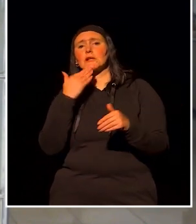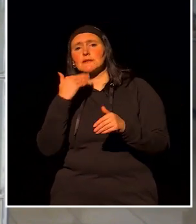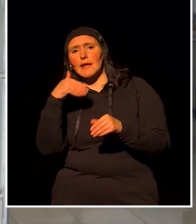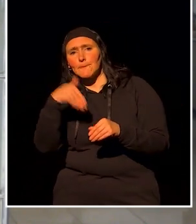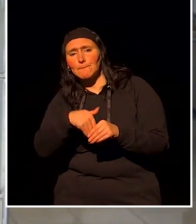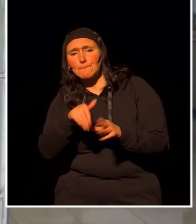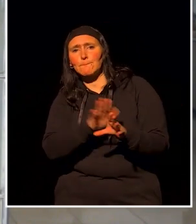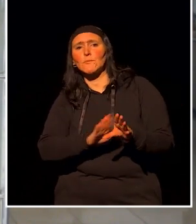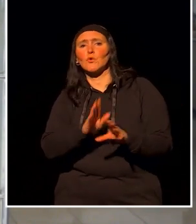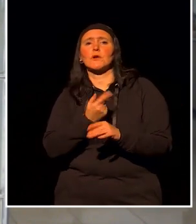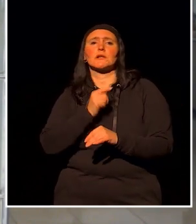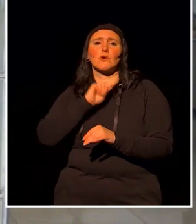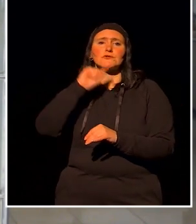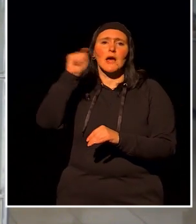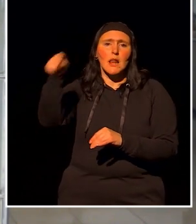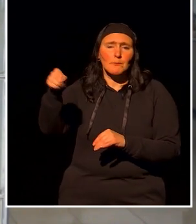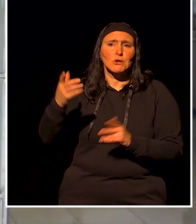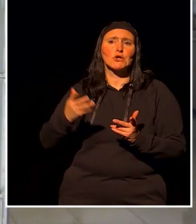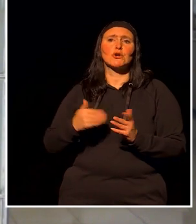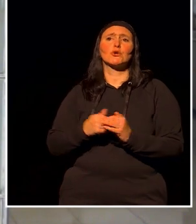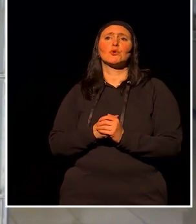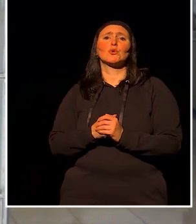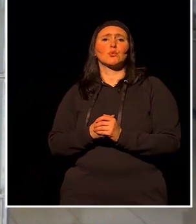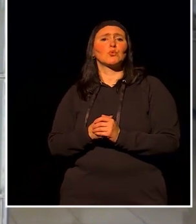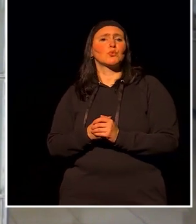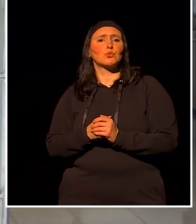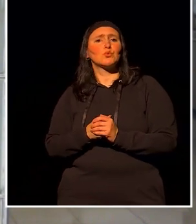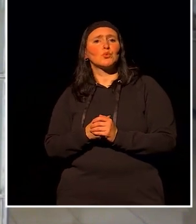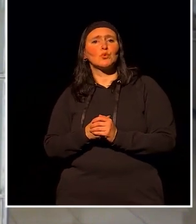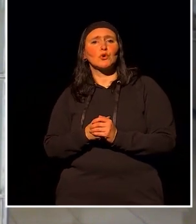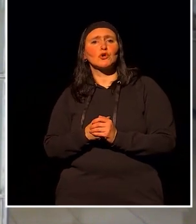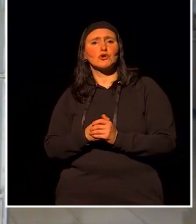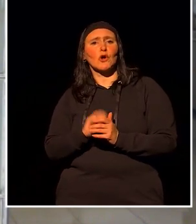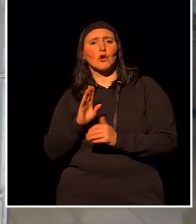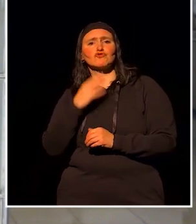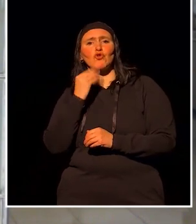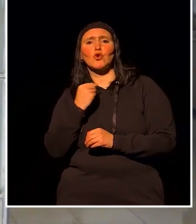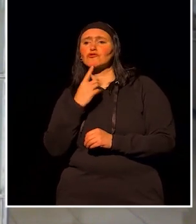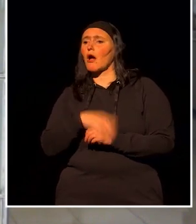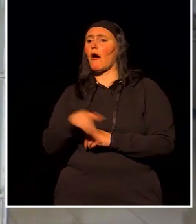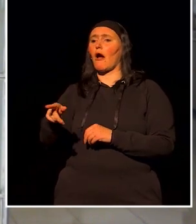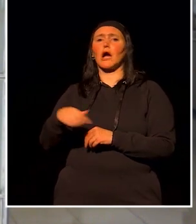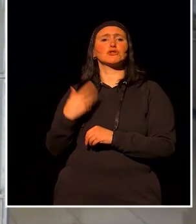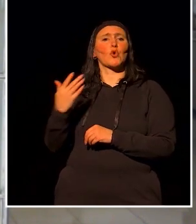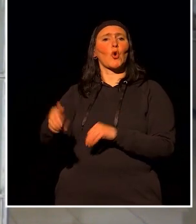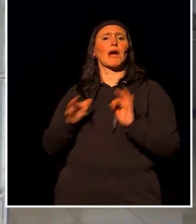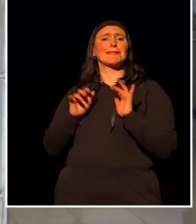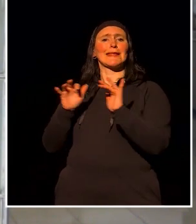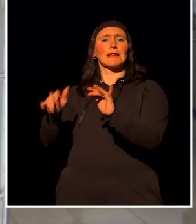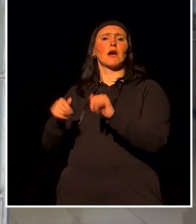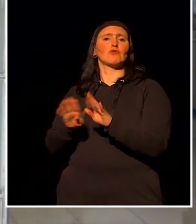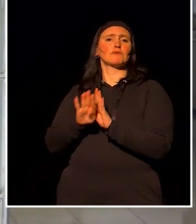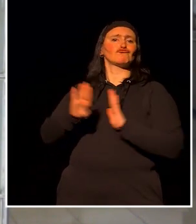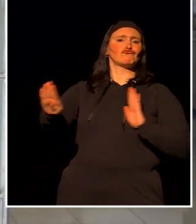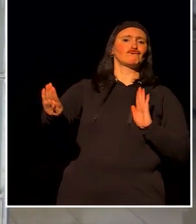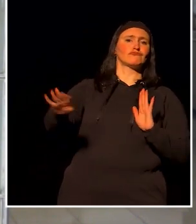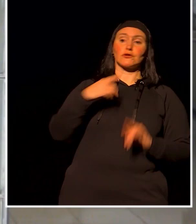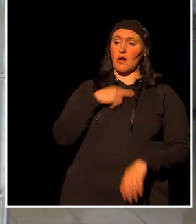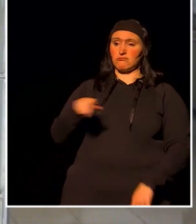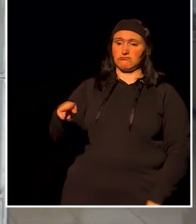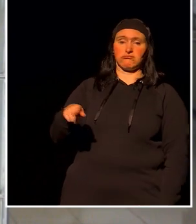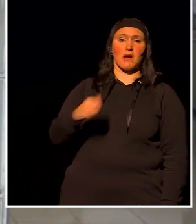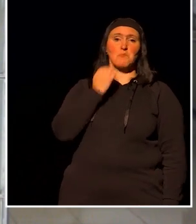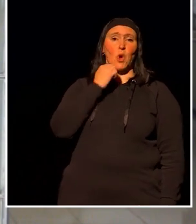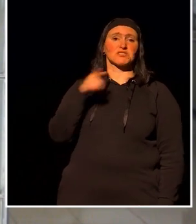ungeheuer bequem, sich von diesen Siedlern distanzieren zu können. Wir sind die Guten, das sind die Bösen. Ohne